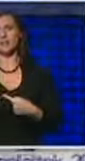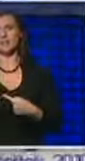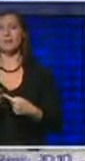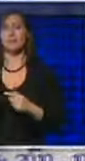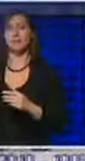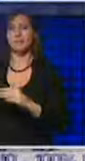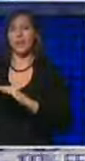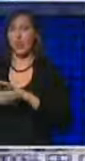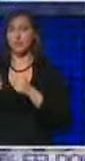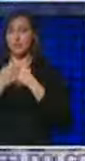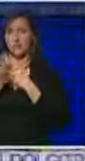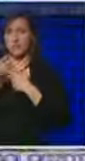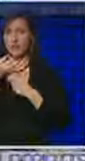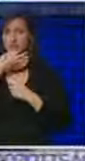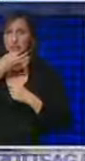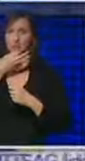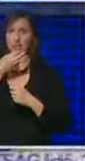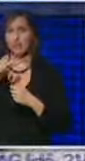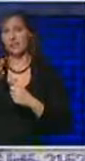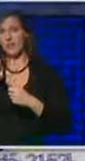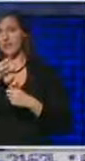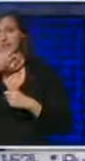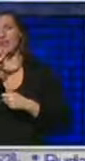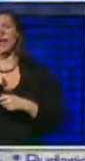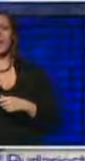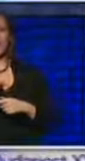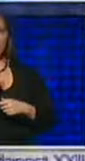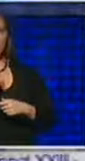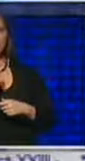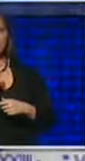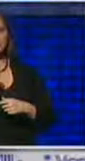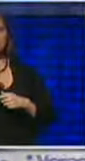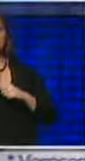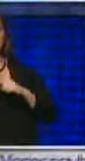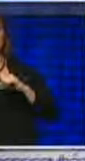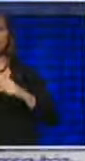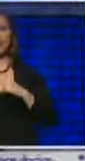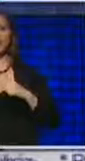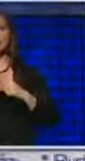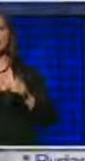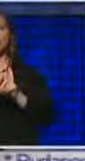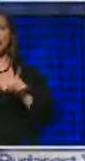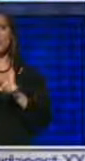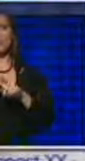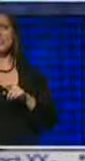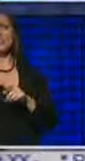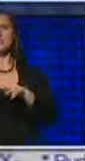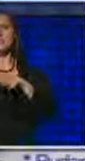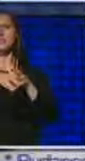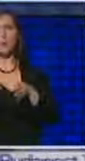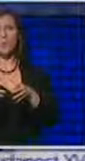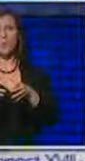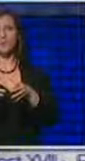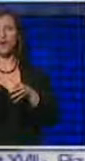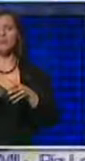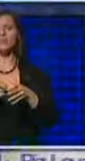alacsony szervezettség az pénzkérdés, vagy nem pénzkérdés? Pénz is elsősorban mobilizálható olyan civil tömeg, amelyeket